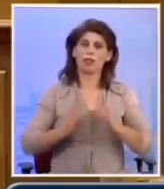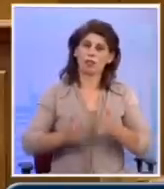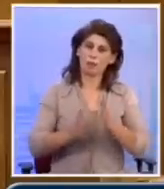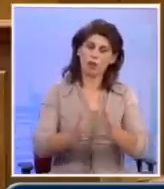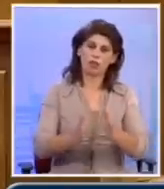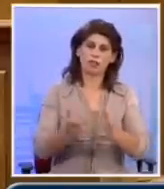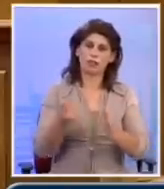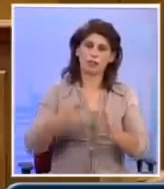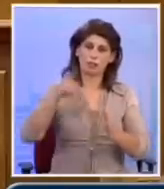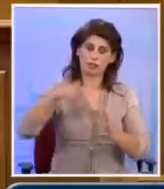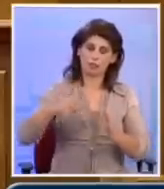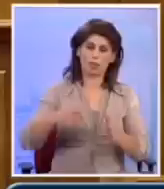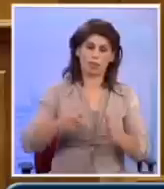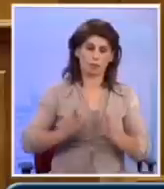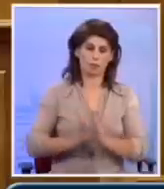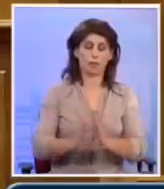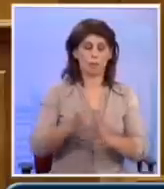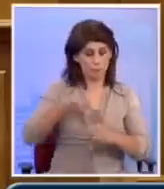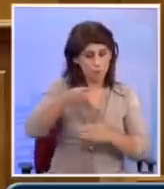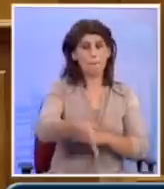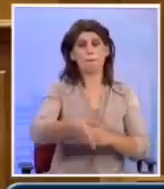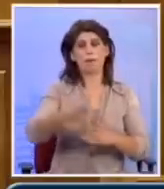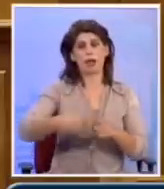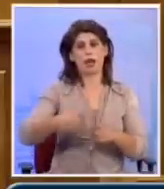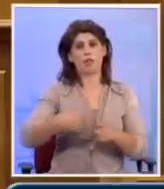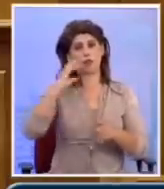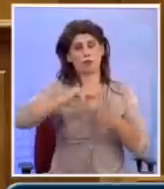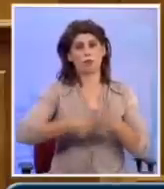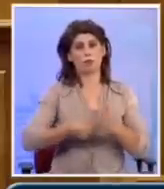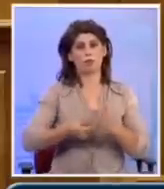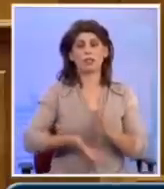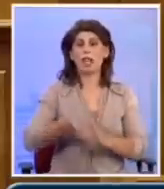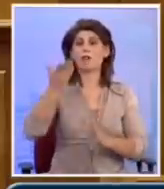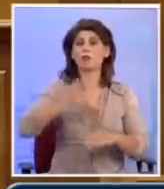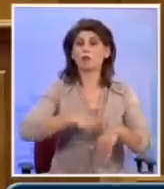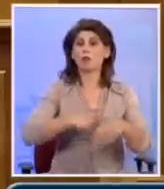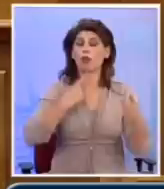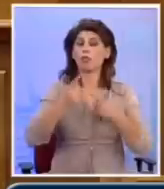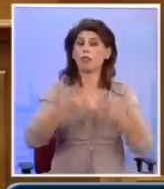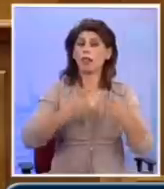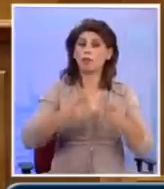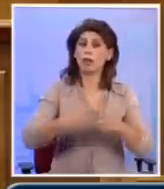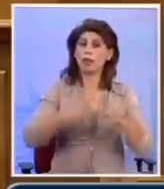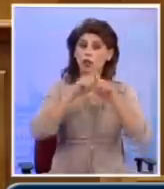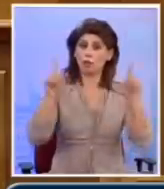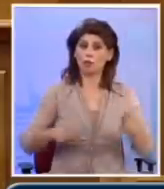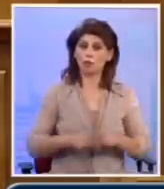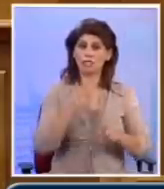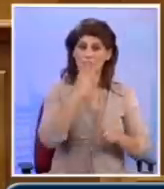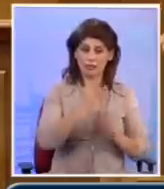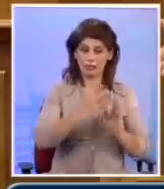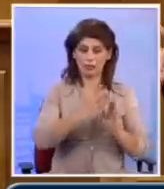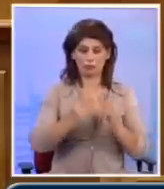προχωρήσει λίγες μέρες πριν μπει η χώρα στο μνημόνιο στην αύξηση του χρόνου για τον διακανονισμό των ελληνικών ομολόγων από τις 3 στις 10